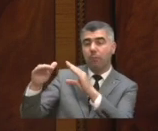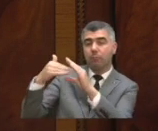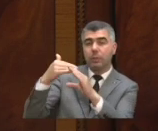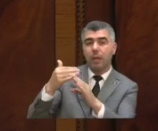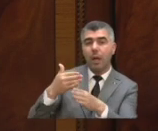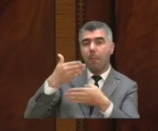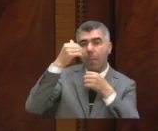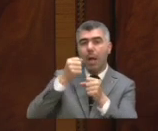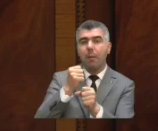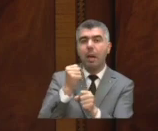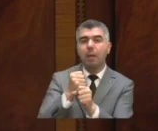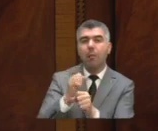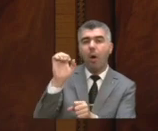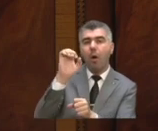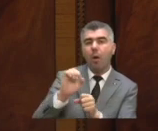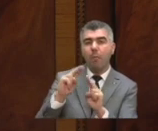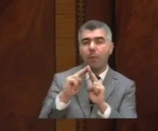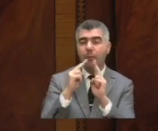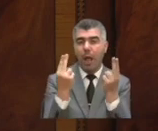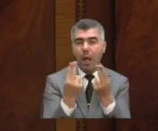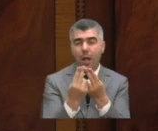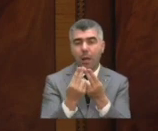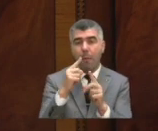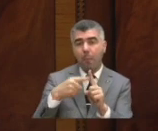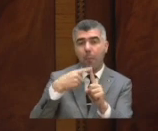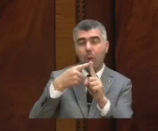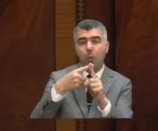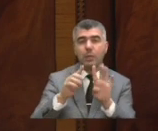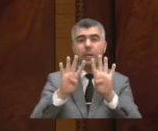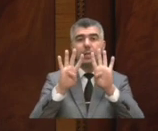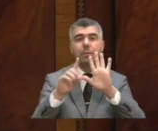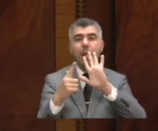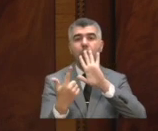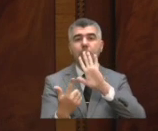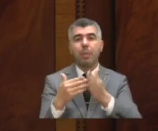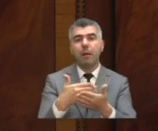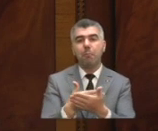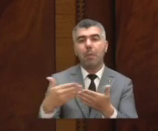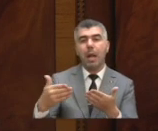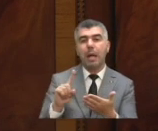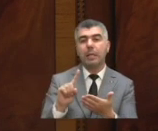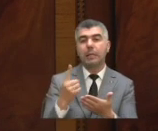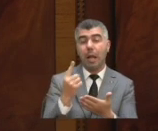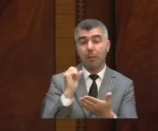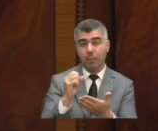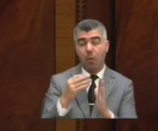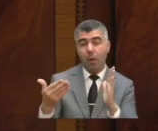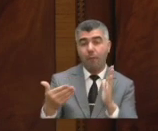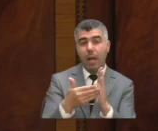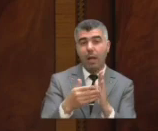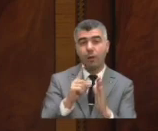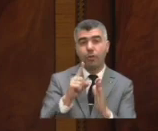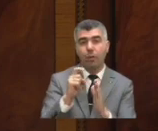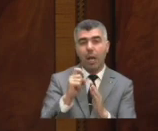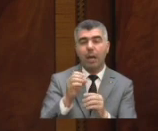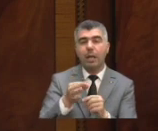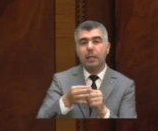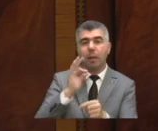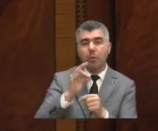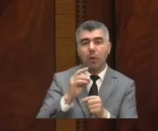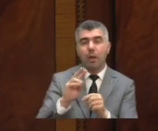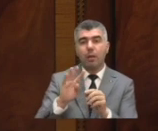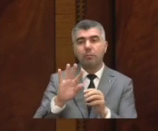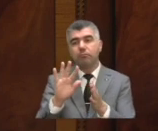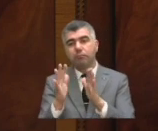المقيمين بالخارج ل تناهز 78 مليار درهم نهايه شهر غشت مقابل 73 مليار